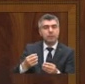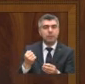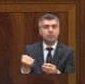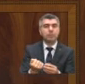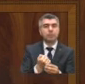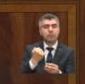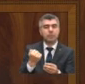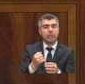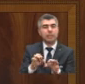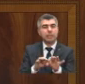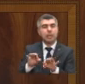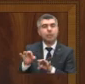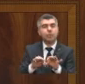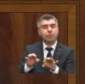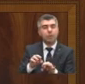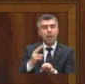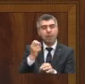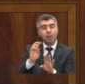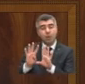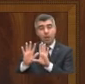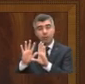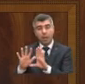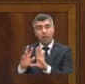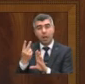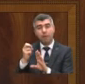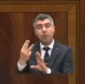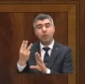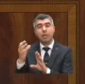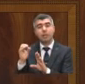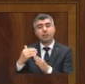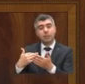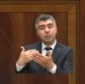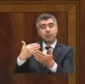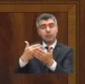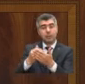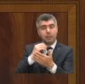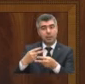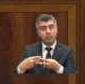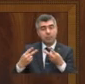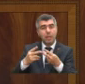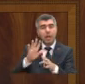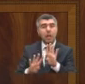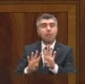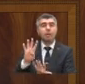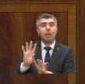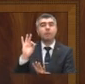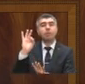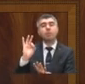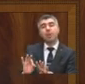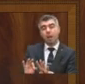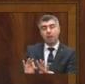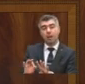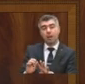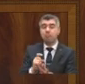اللوجستيكية الوطنية 2010-2030، حيث لم يتجاوز مستوى التنزيل 14% ليظل